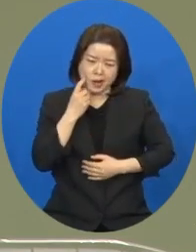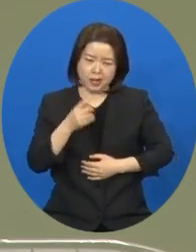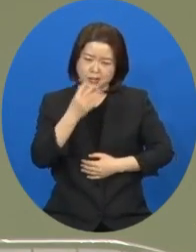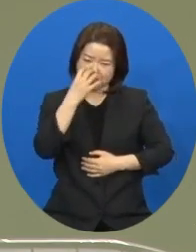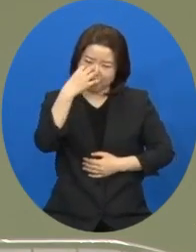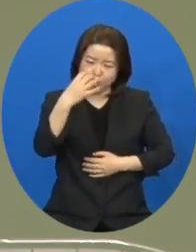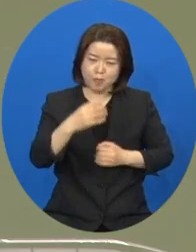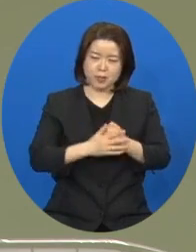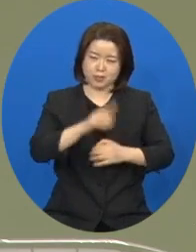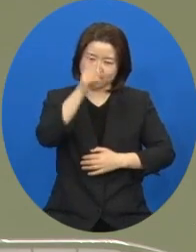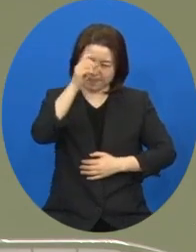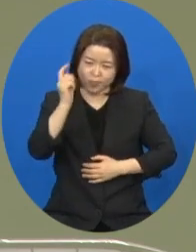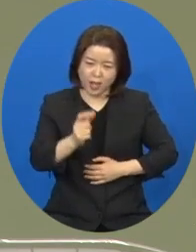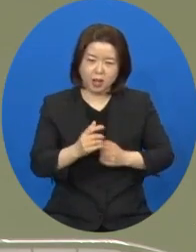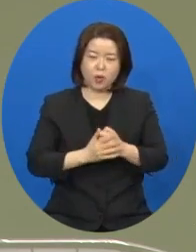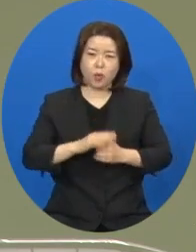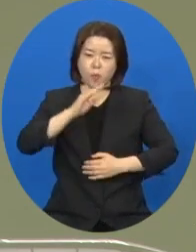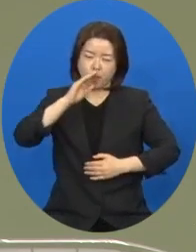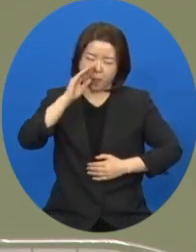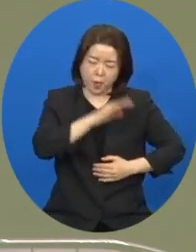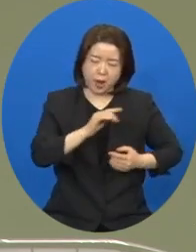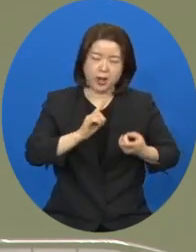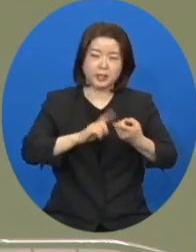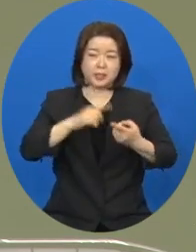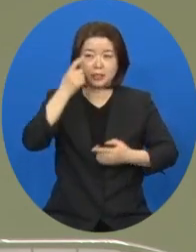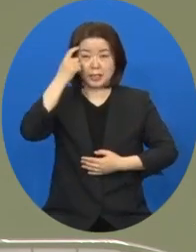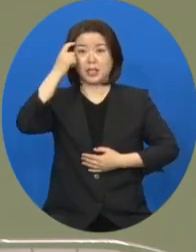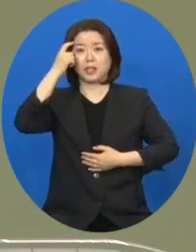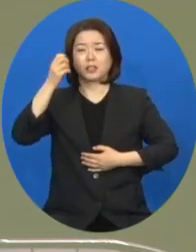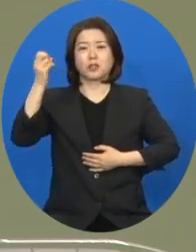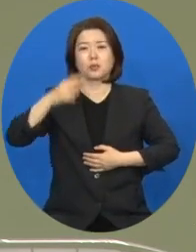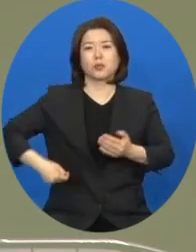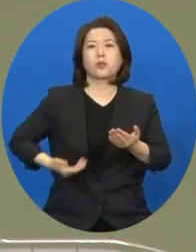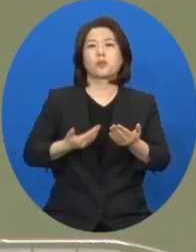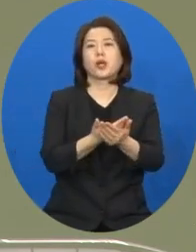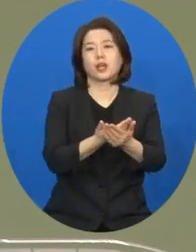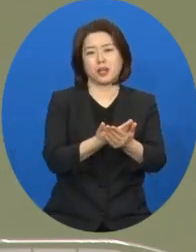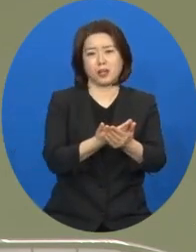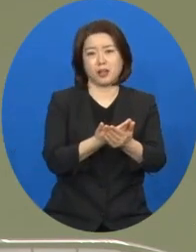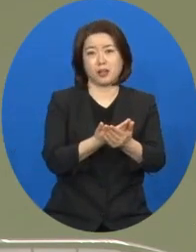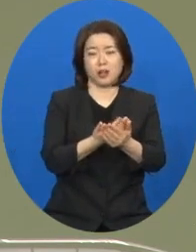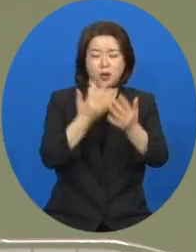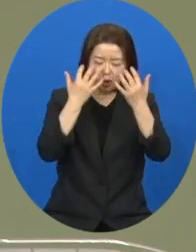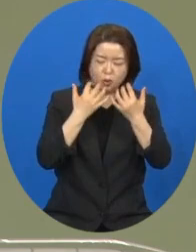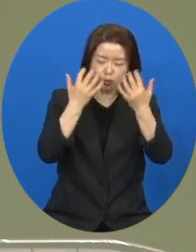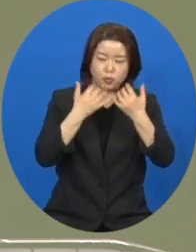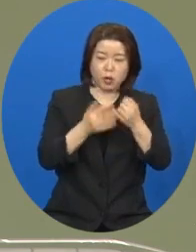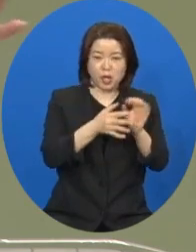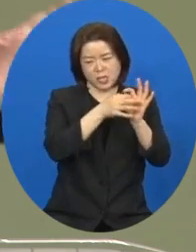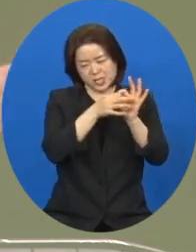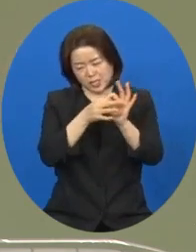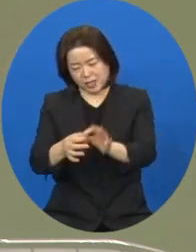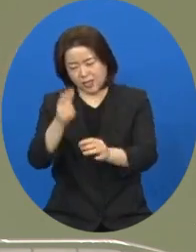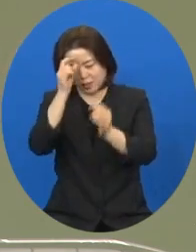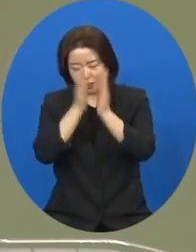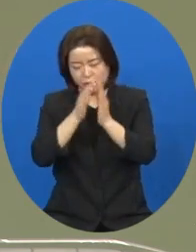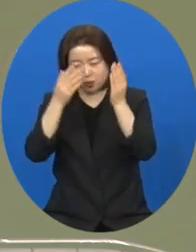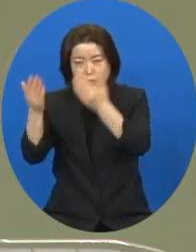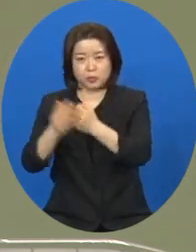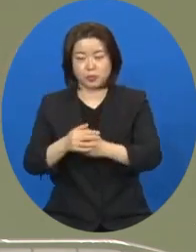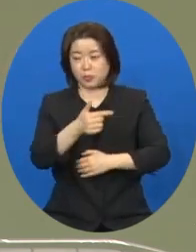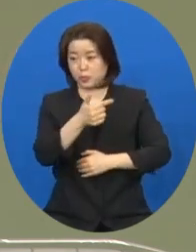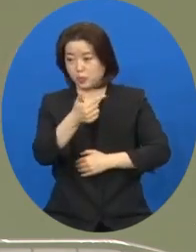교만하고 고집세고 악한지 깨달으니까 또 회개가 되고 그렇게 그냥 기도를 하고 그날 저녁